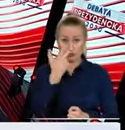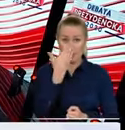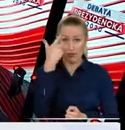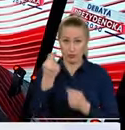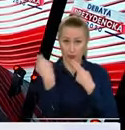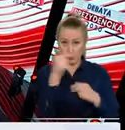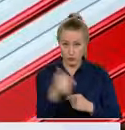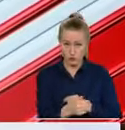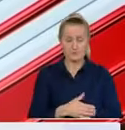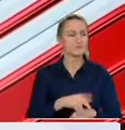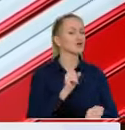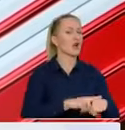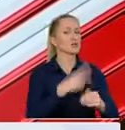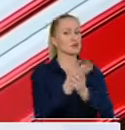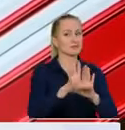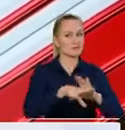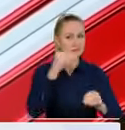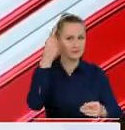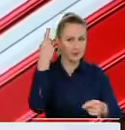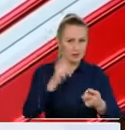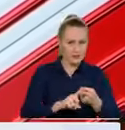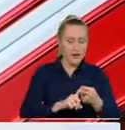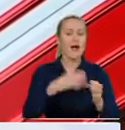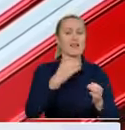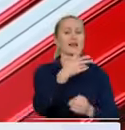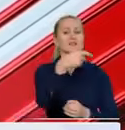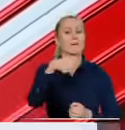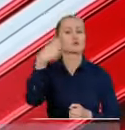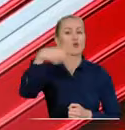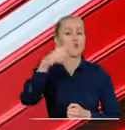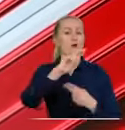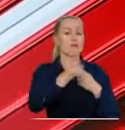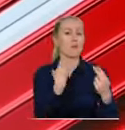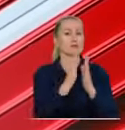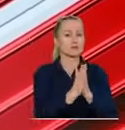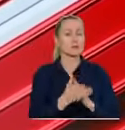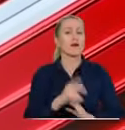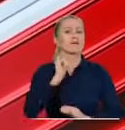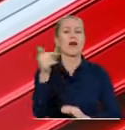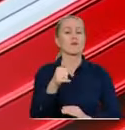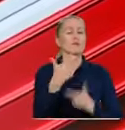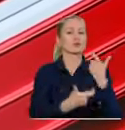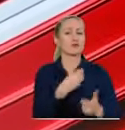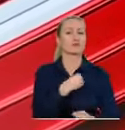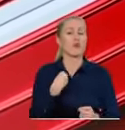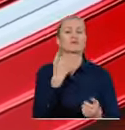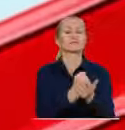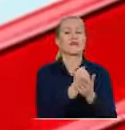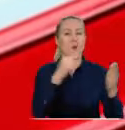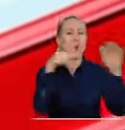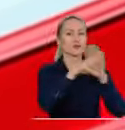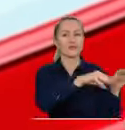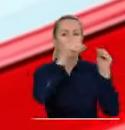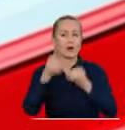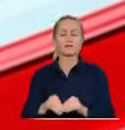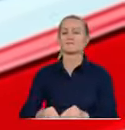się skończyło, a zatem teraz o odpowiedź proszę prezydenta Andrzeja Dudę, czy jak powinna zachować się Polska w sprawie relokacji uchodźców. Jeszcze raz